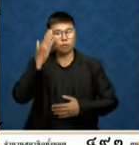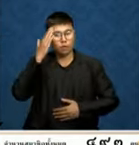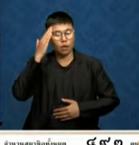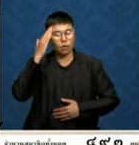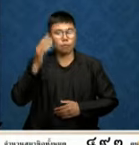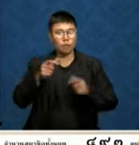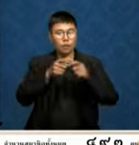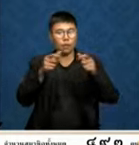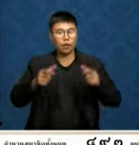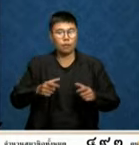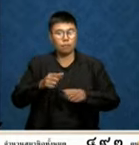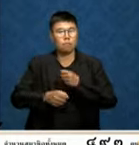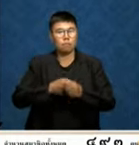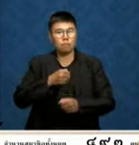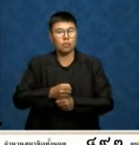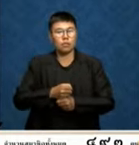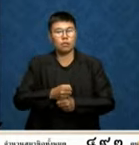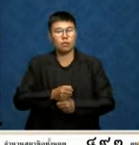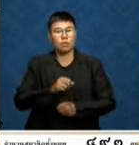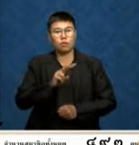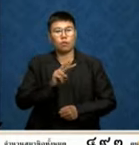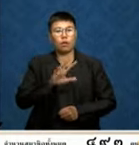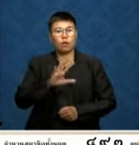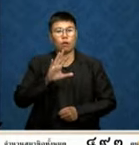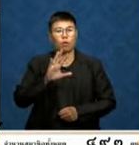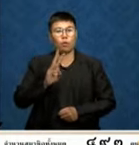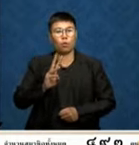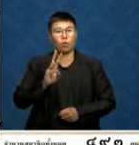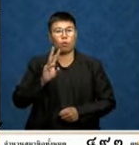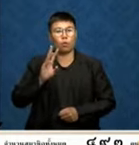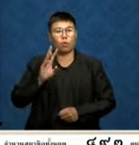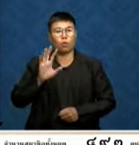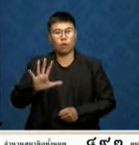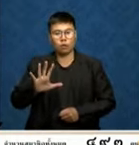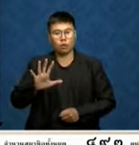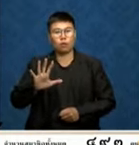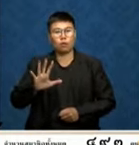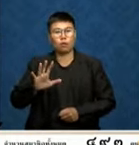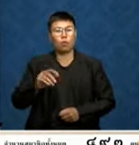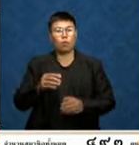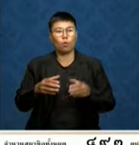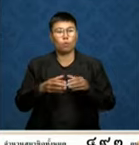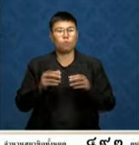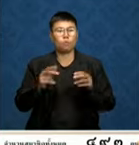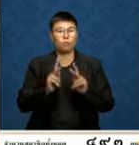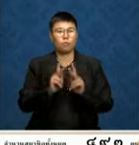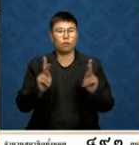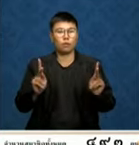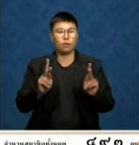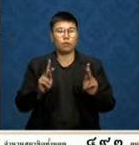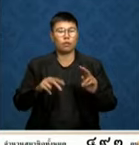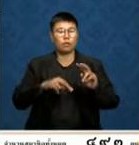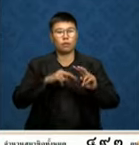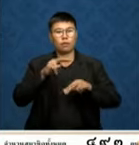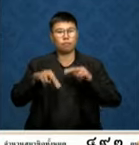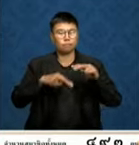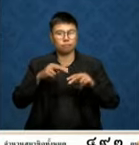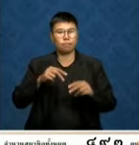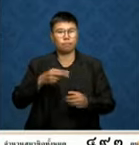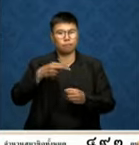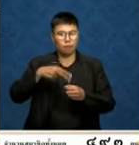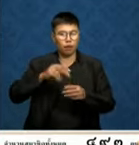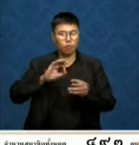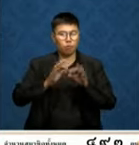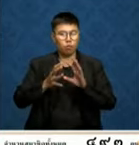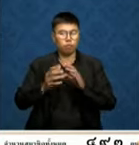ายงานประจำปีงบประมาณพ.ศ. 2565ของคณะกรรมการกำกับกิจการพลังงาน